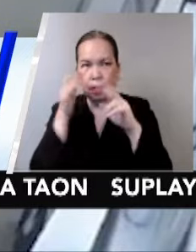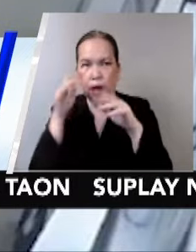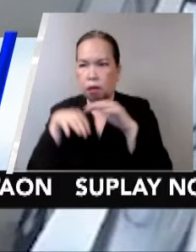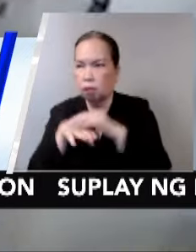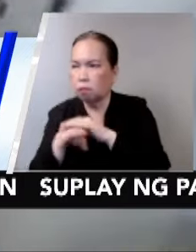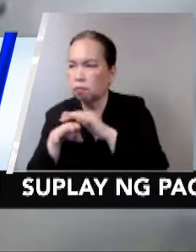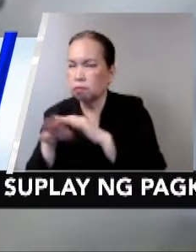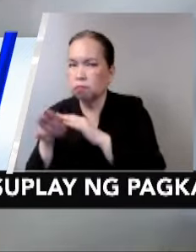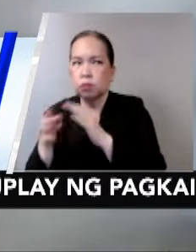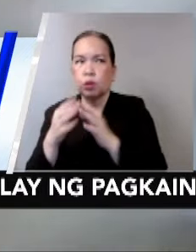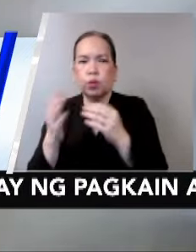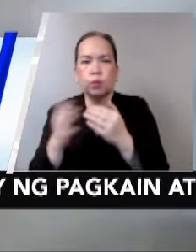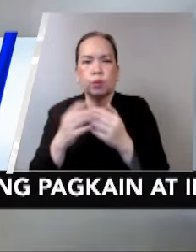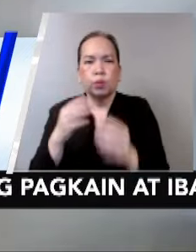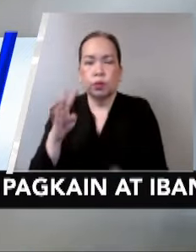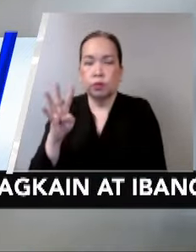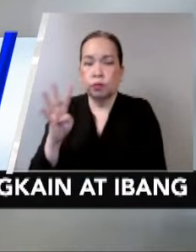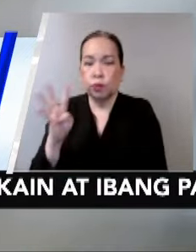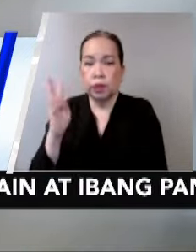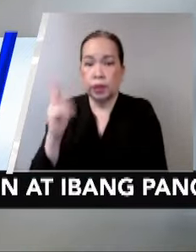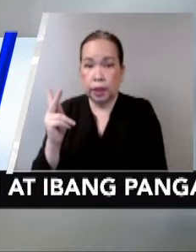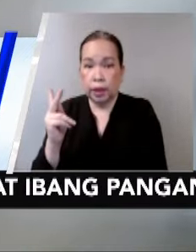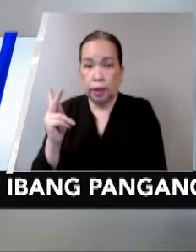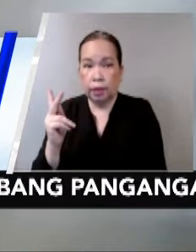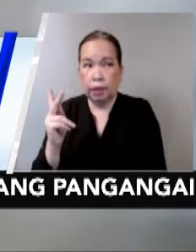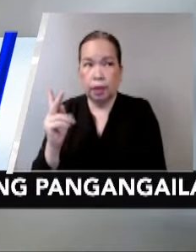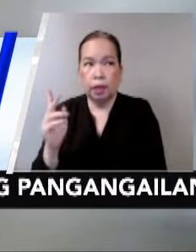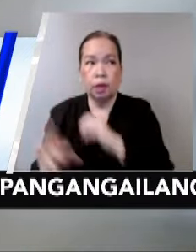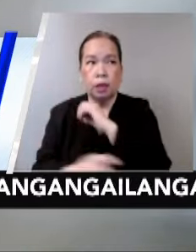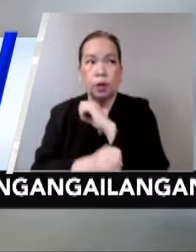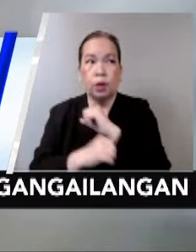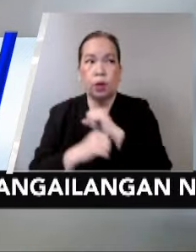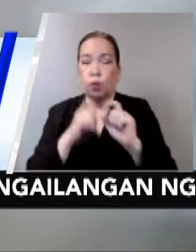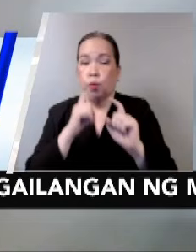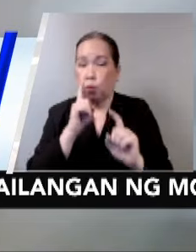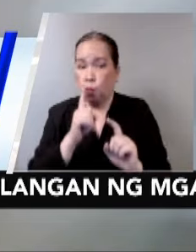sa 40,000 pesos ang halaga ng nakuha sa kanyang credit card